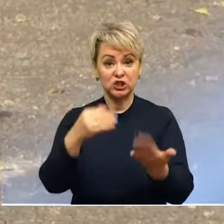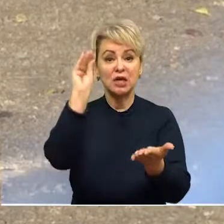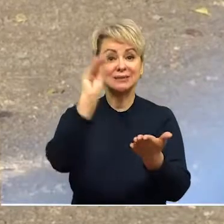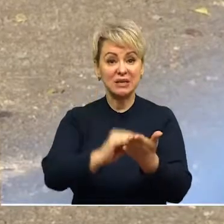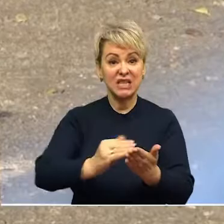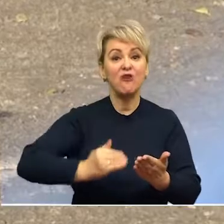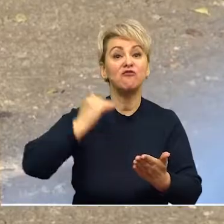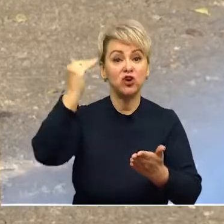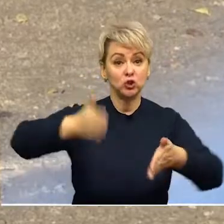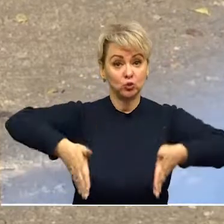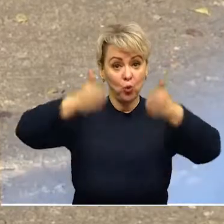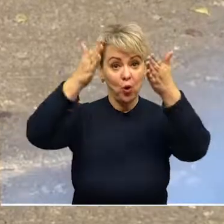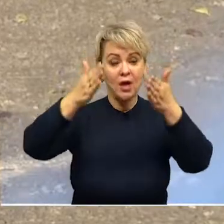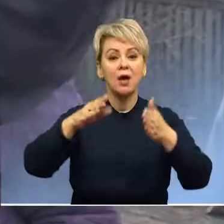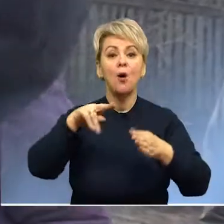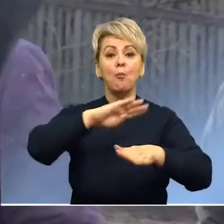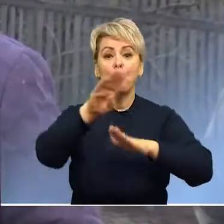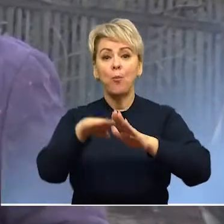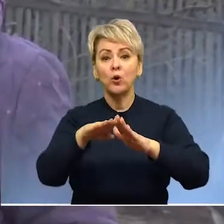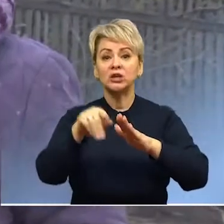поставят вышку, то